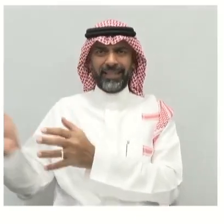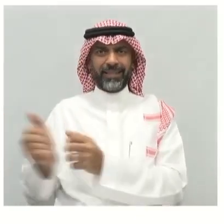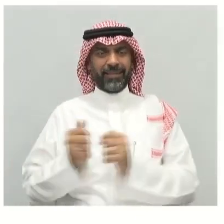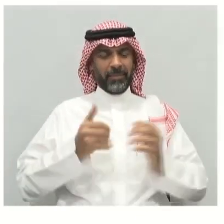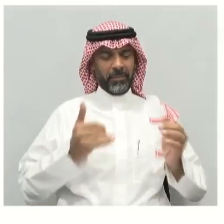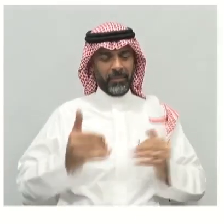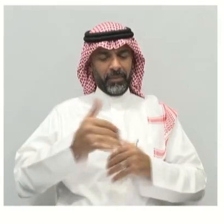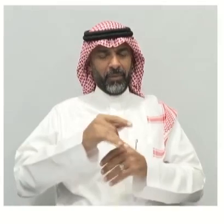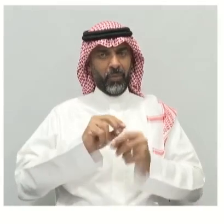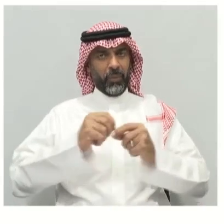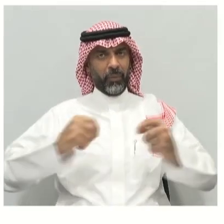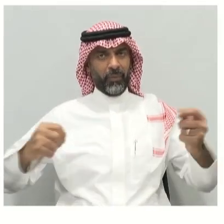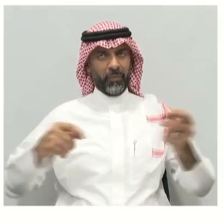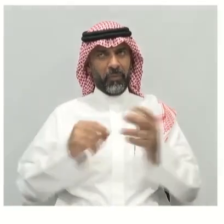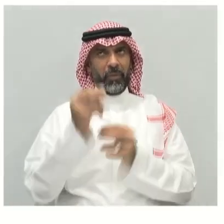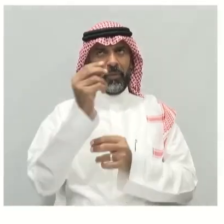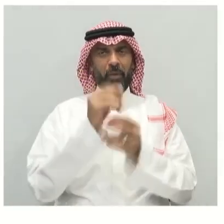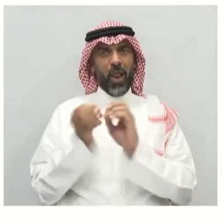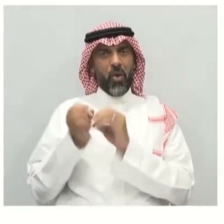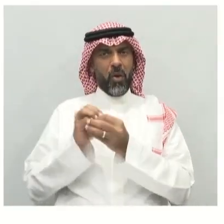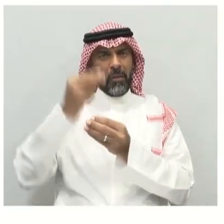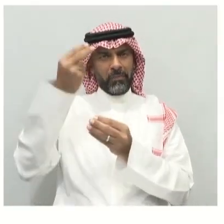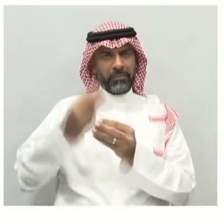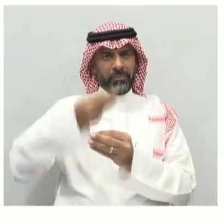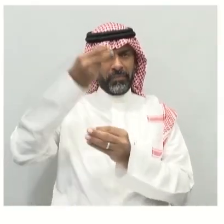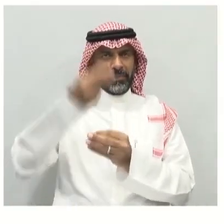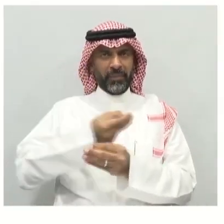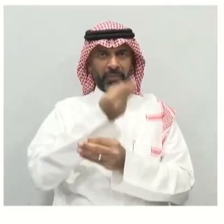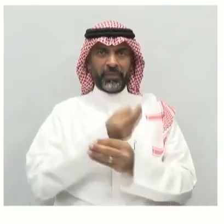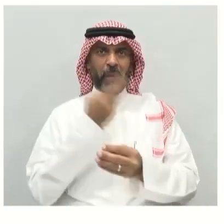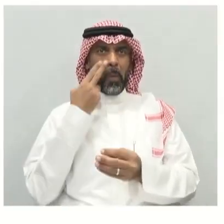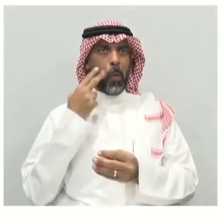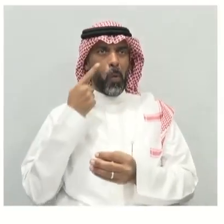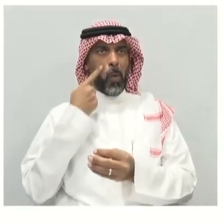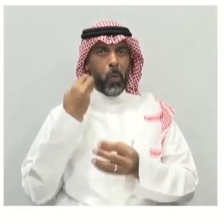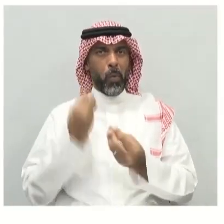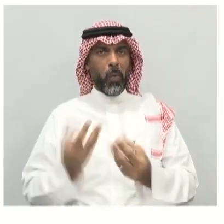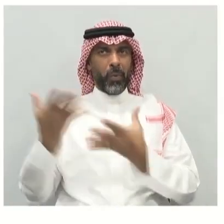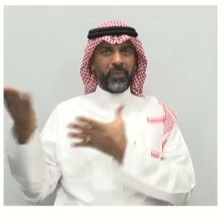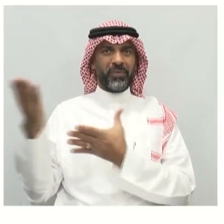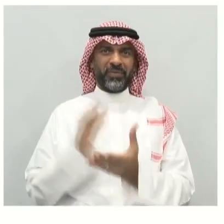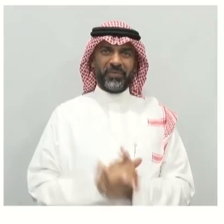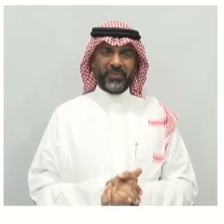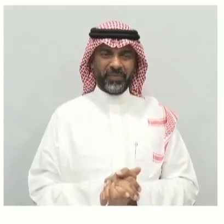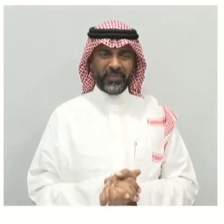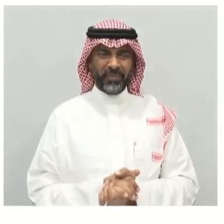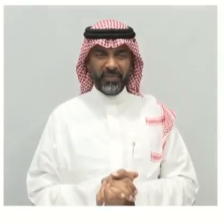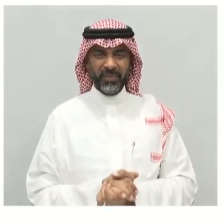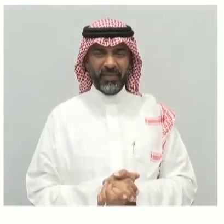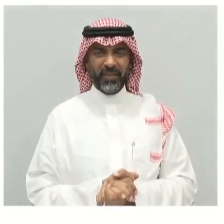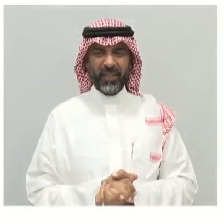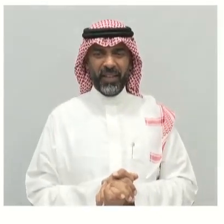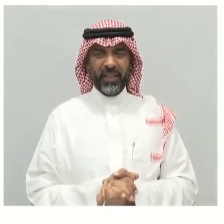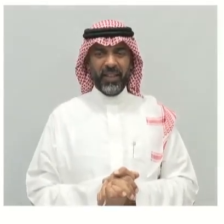طيب وبالتالي تزيد عدد النفايات لذلك فكروا وصنعوا هذا الشكل